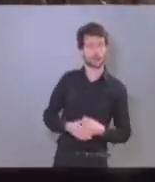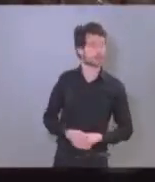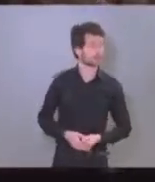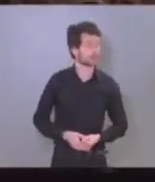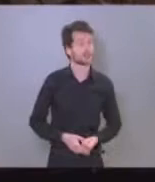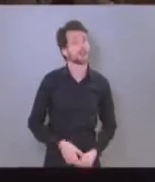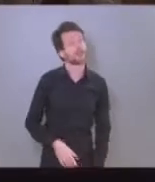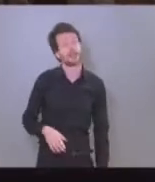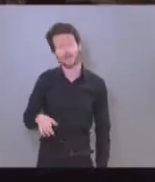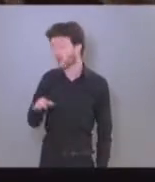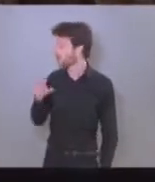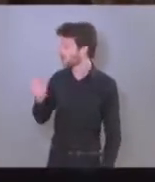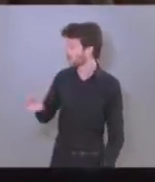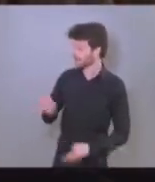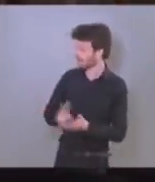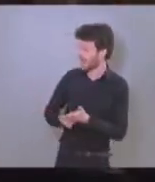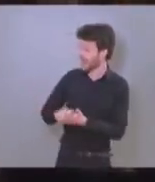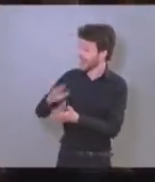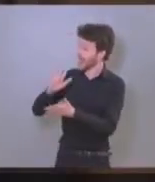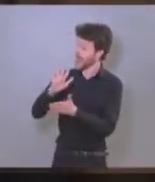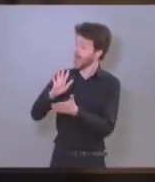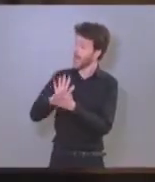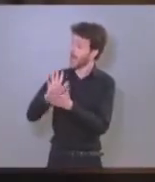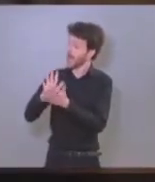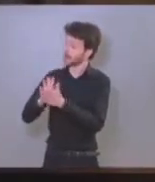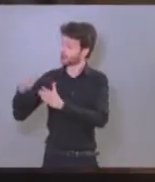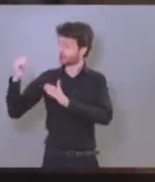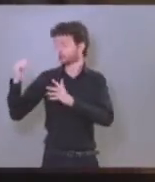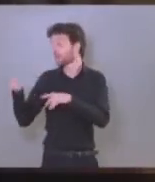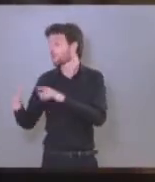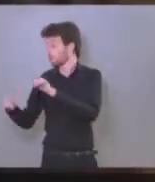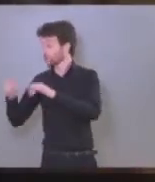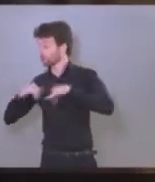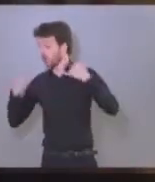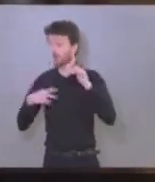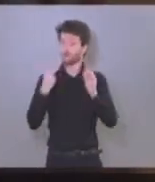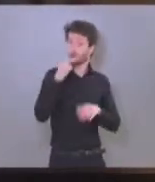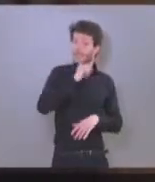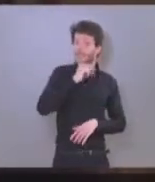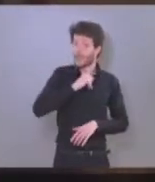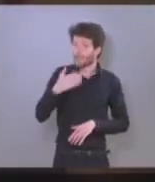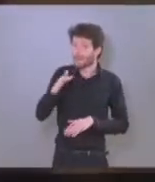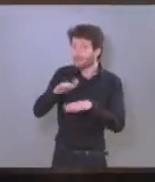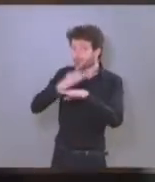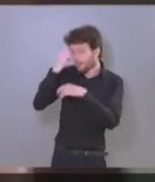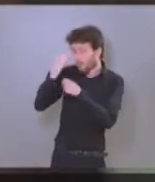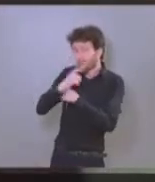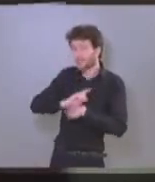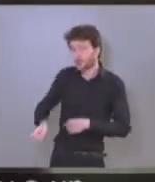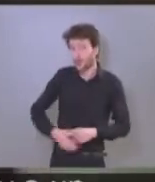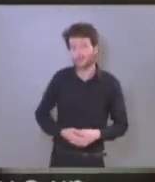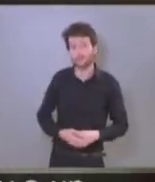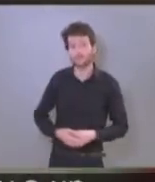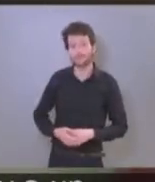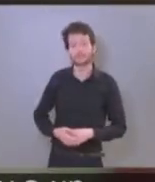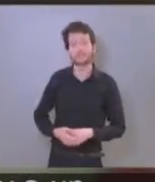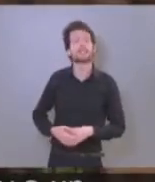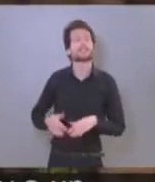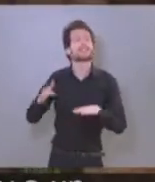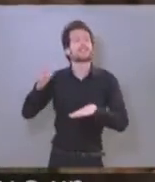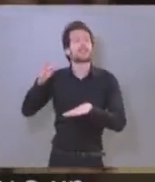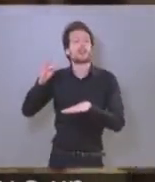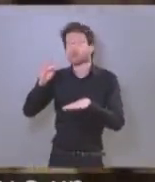monsieur Macron que la différence d'âge n'est pas un argument pour se mépriser. Il y a eu un moment dans la vie où lui et moi, on a été sur la même